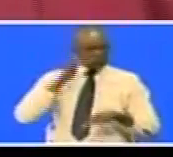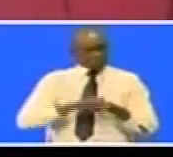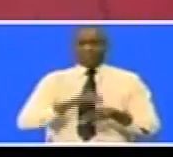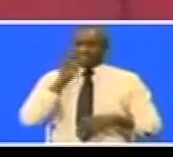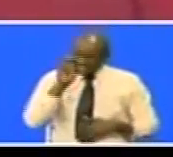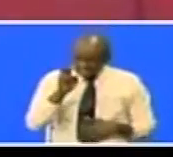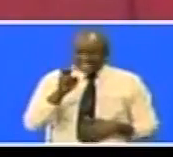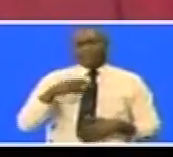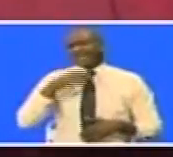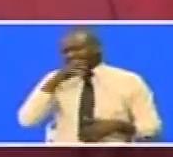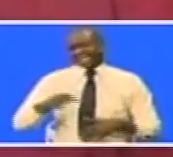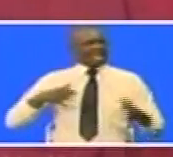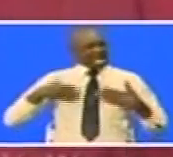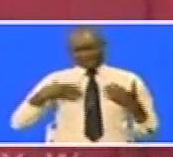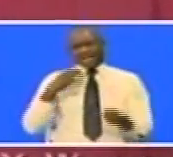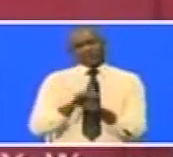Nimeona, nimefurahi.